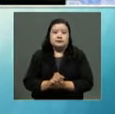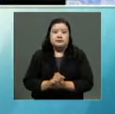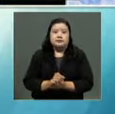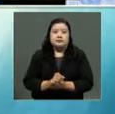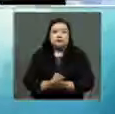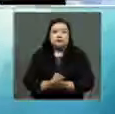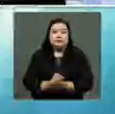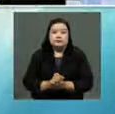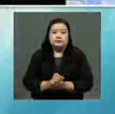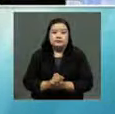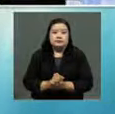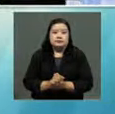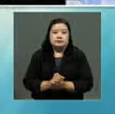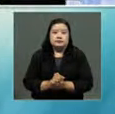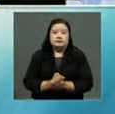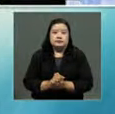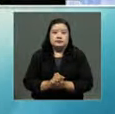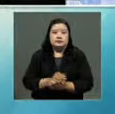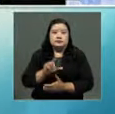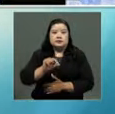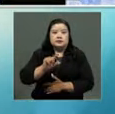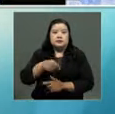ปีนะครับกลับมาจากทางประเทศรัสเซียนะครับแล้วก็ก็เดินทางเข้ามาเนี่ยตั้งแต่วันที่20